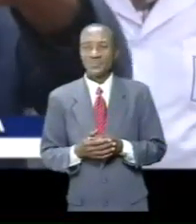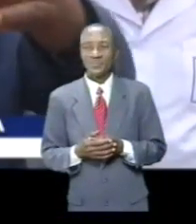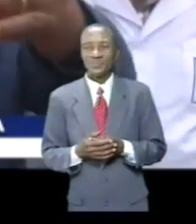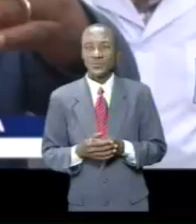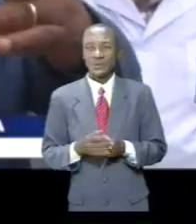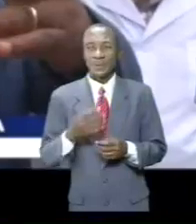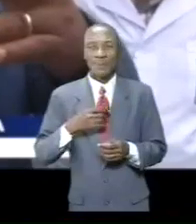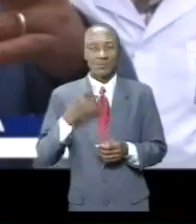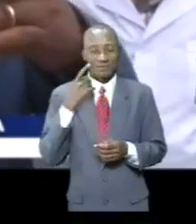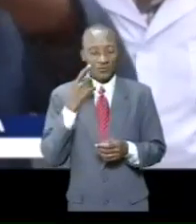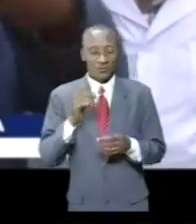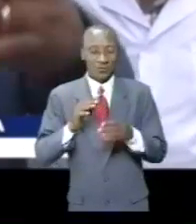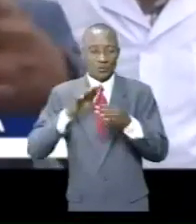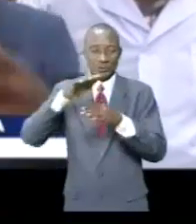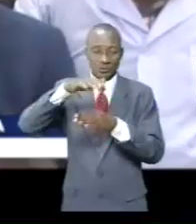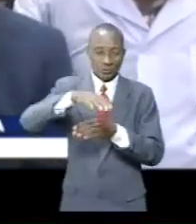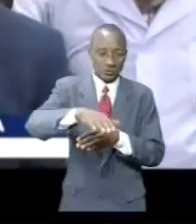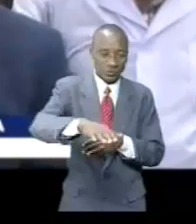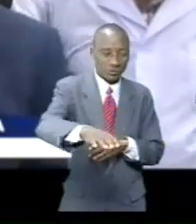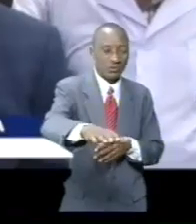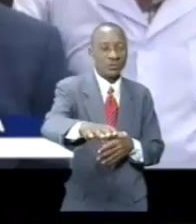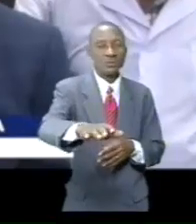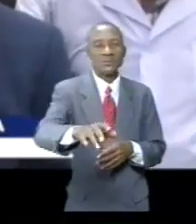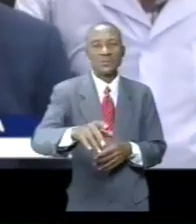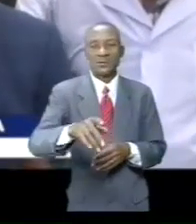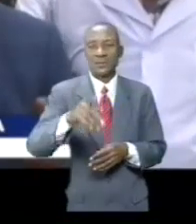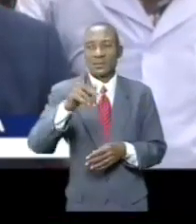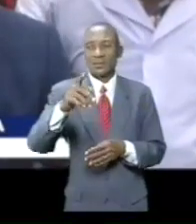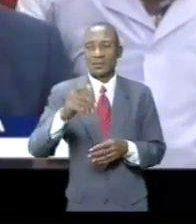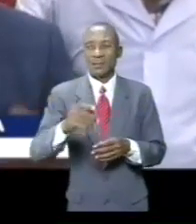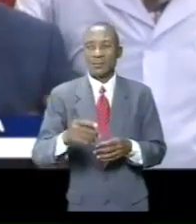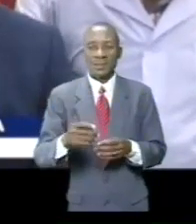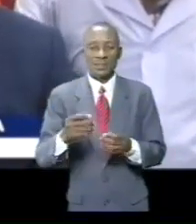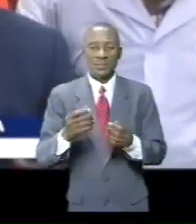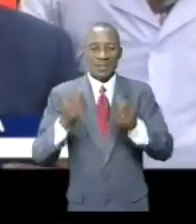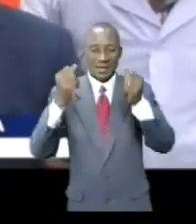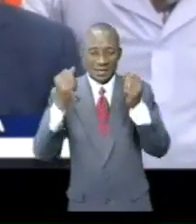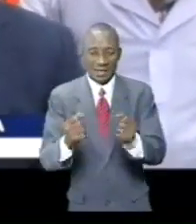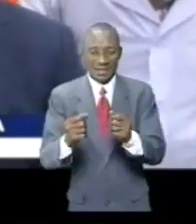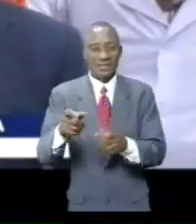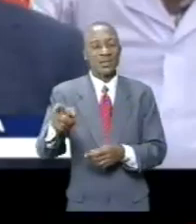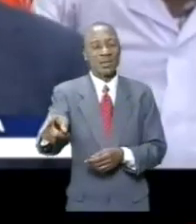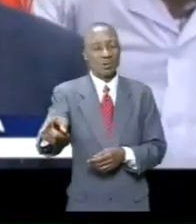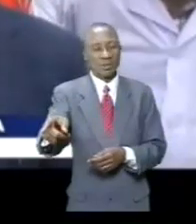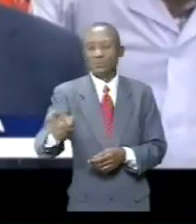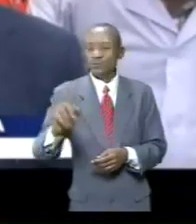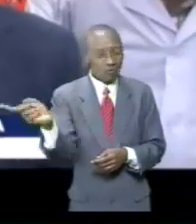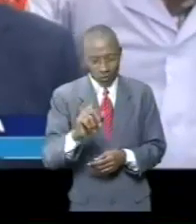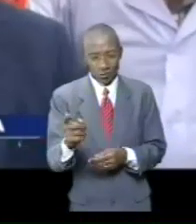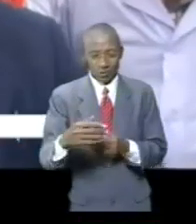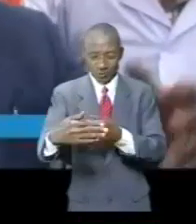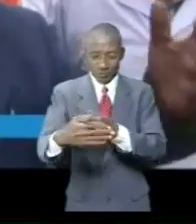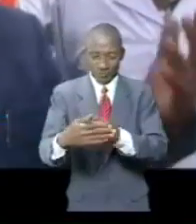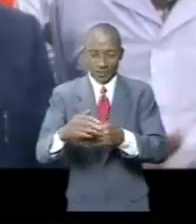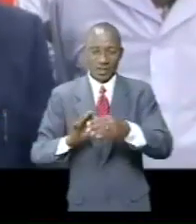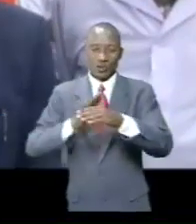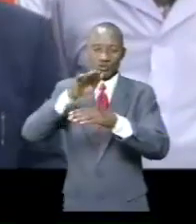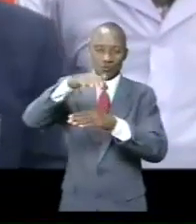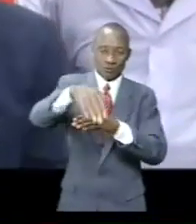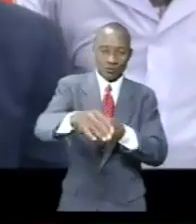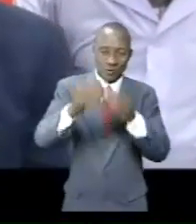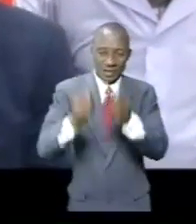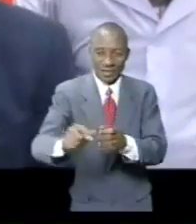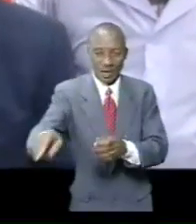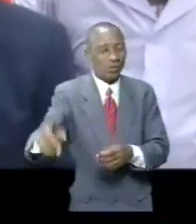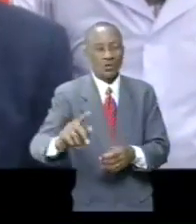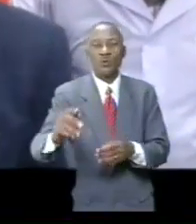de ces sautes moutons, on crée un arrêt. Et c'est ce qui va continuer à poser des problèmes d'embouteillage. Vous avez quand même constaté